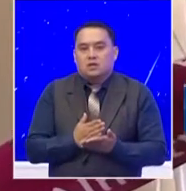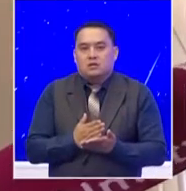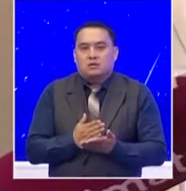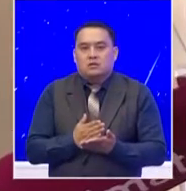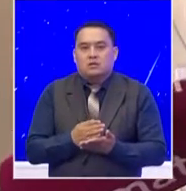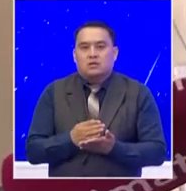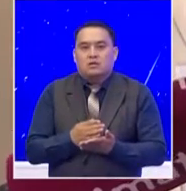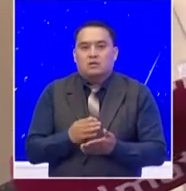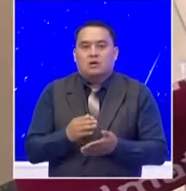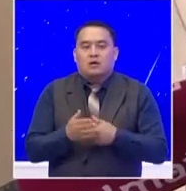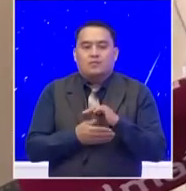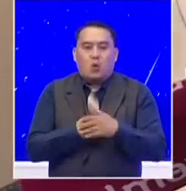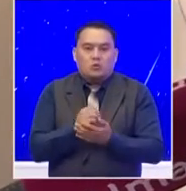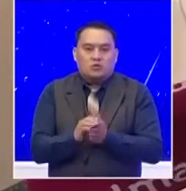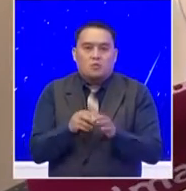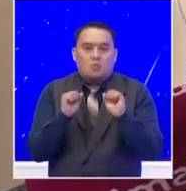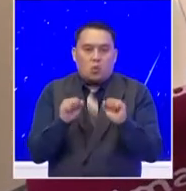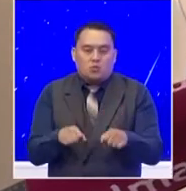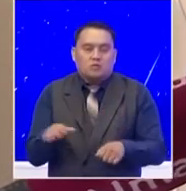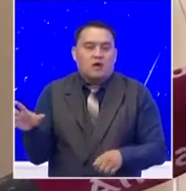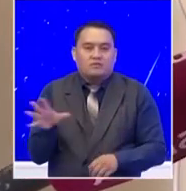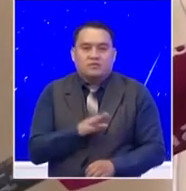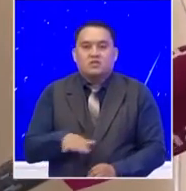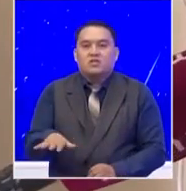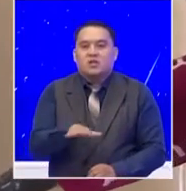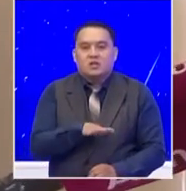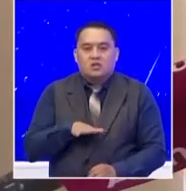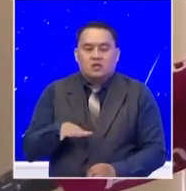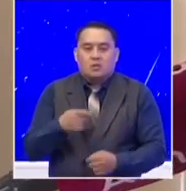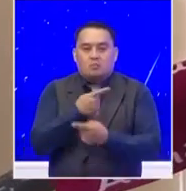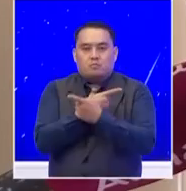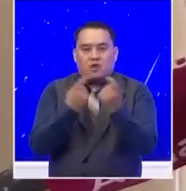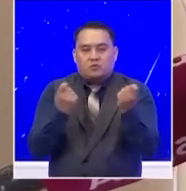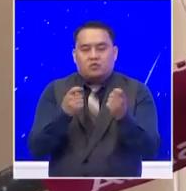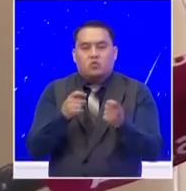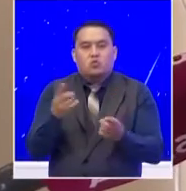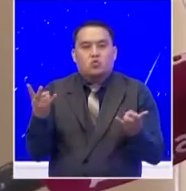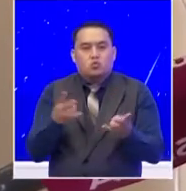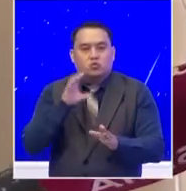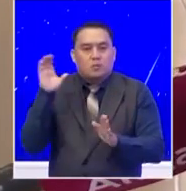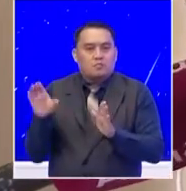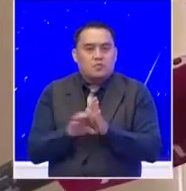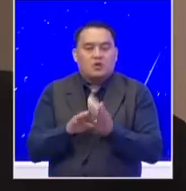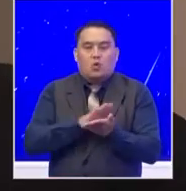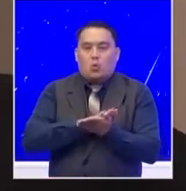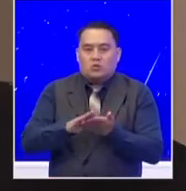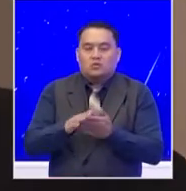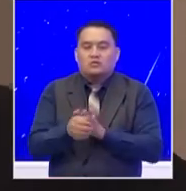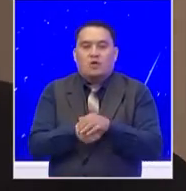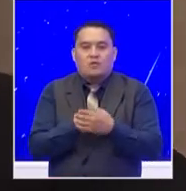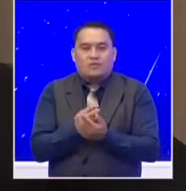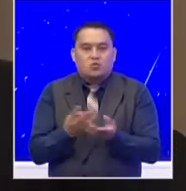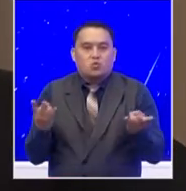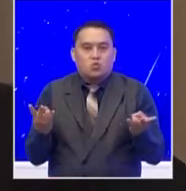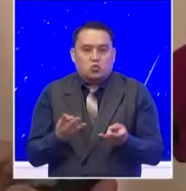антисептик. По всей территории есть у нас листовки и памятки о том, что нужно постоянно обрабатывать руки, мыть